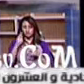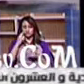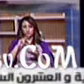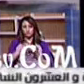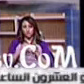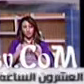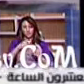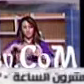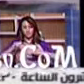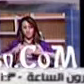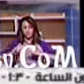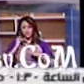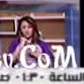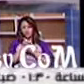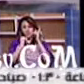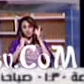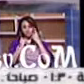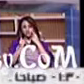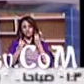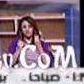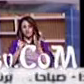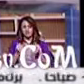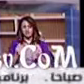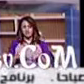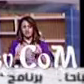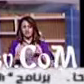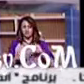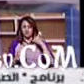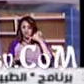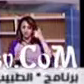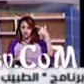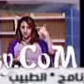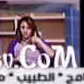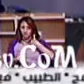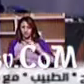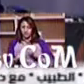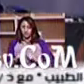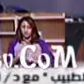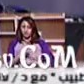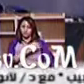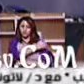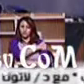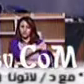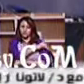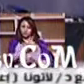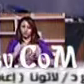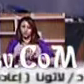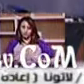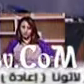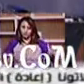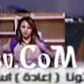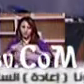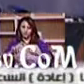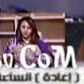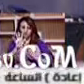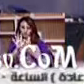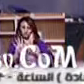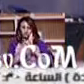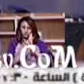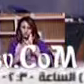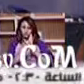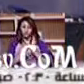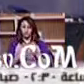يراسها يعني محتاجين حد قانوني معانا على التليفون ا الدكتور جمال جبريل عضو اللجنه التشريعيه بمجلس الشورى وعضو الجمعيه التاسيسيه التي قامت